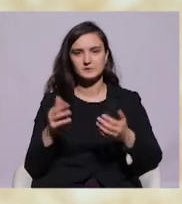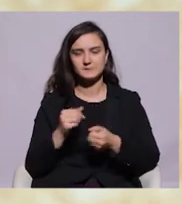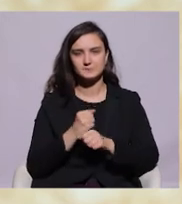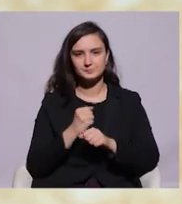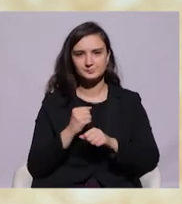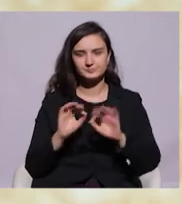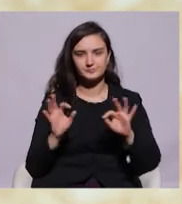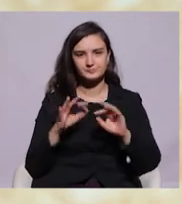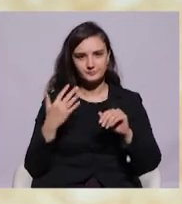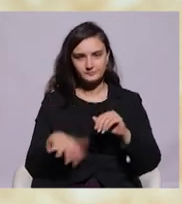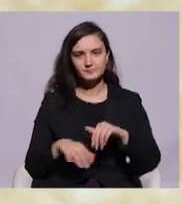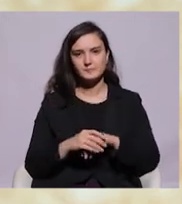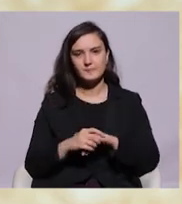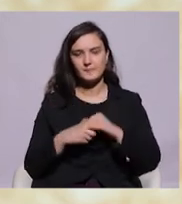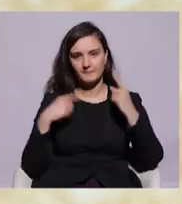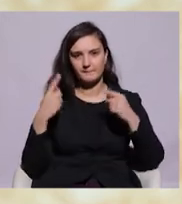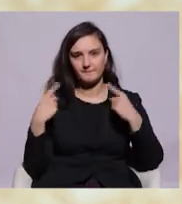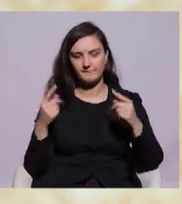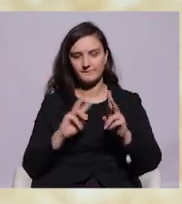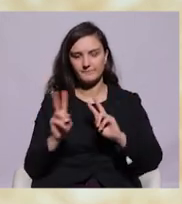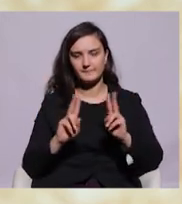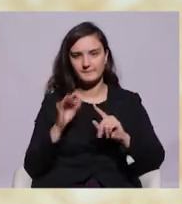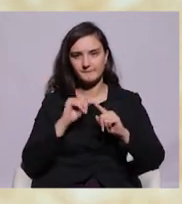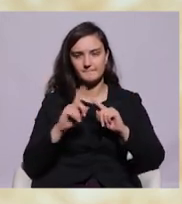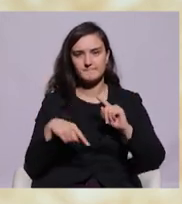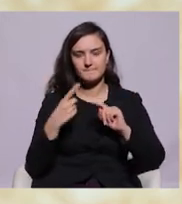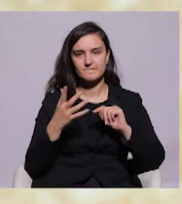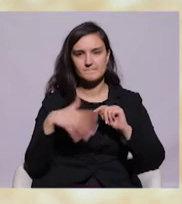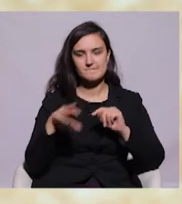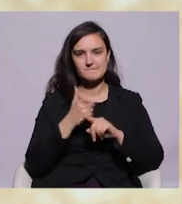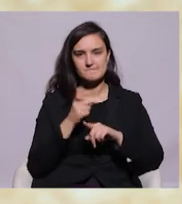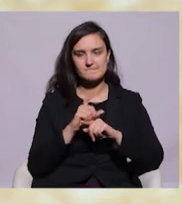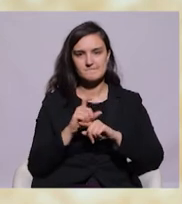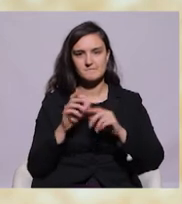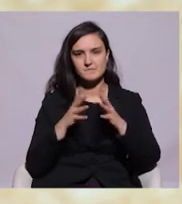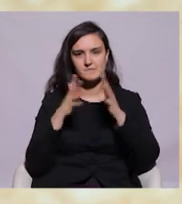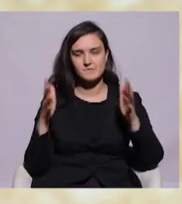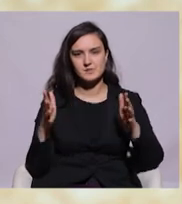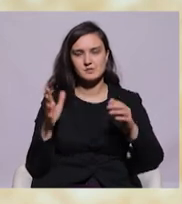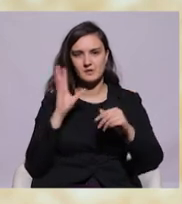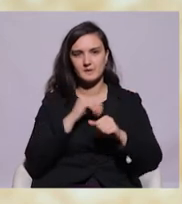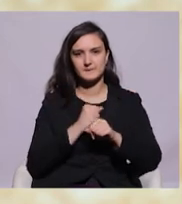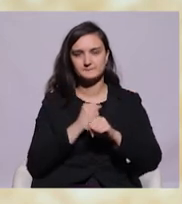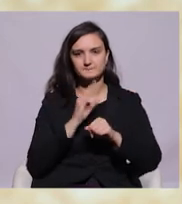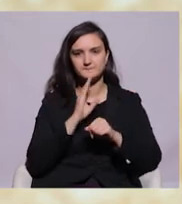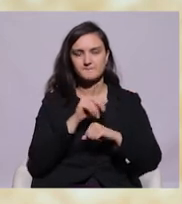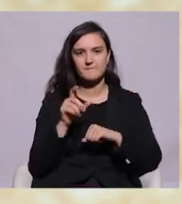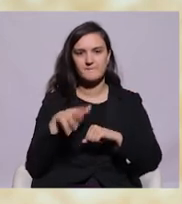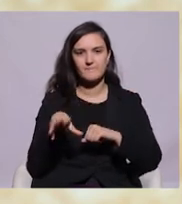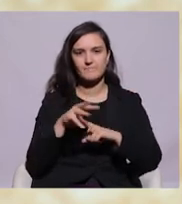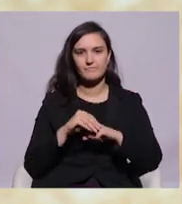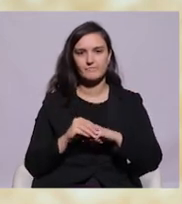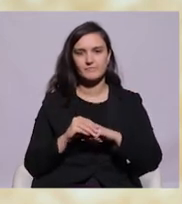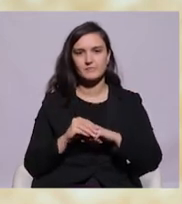პროდუქტების დამუშავებაზე ვისაუბრეთ, ცხვრის გაკრეჭვის შემდეგ ისინი ძალიან ისე ფართოდ ახდენდნენ ქალბატონები,